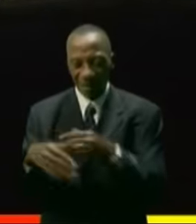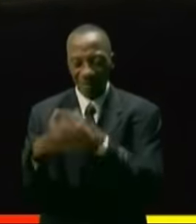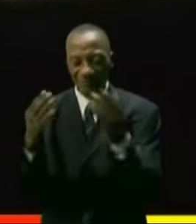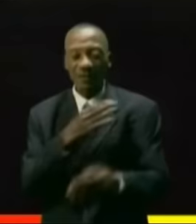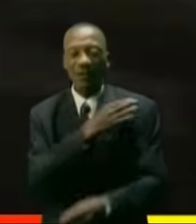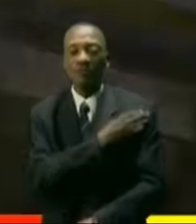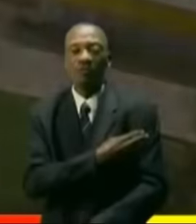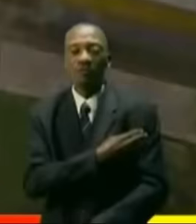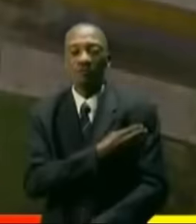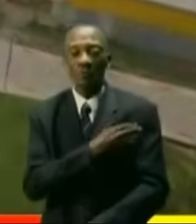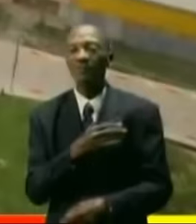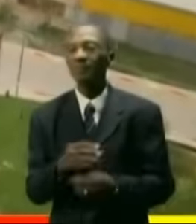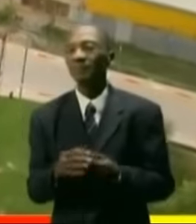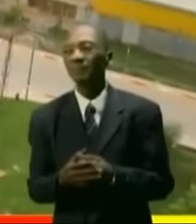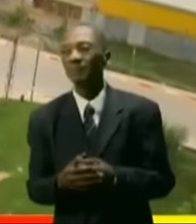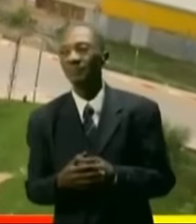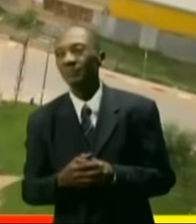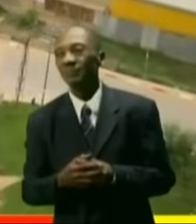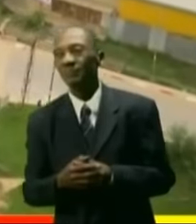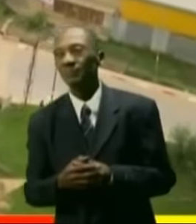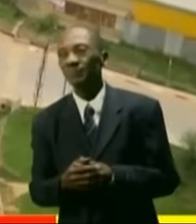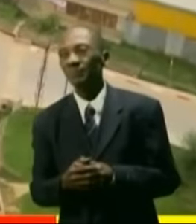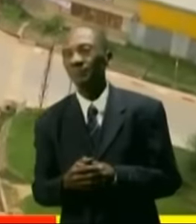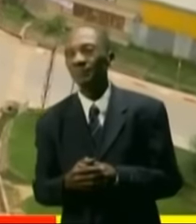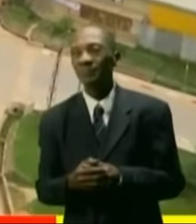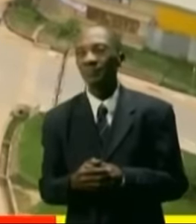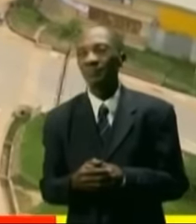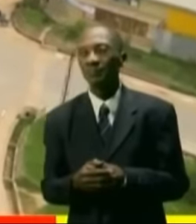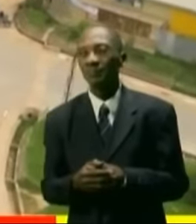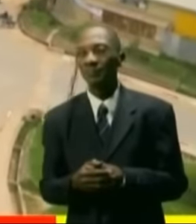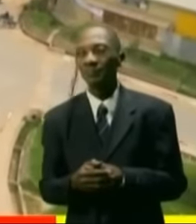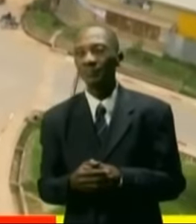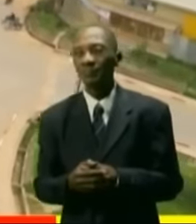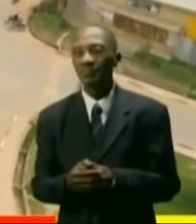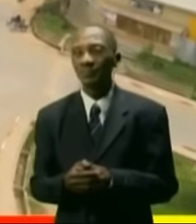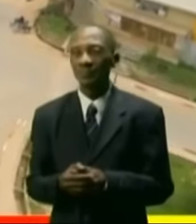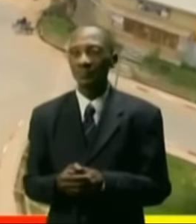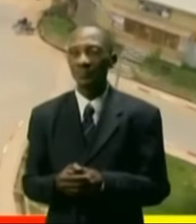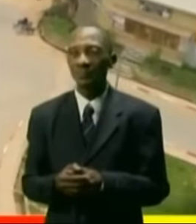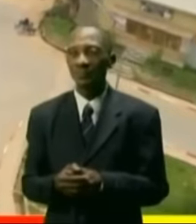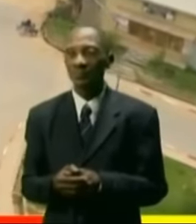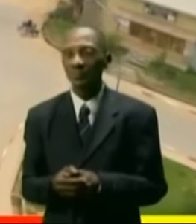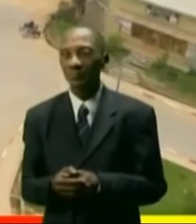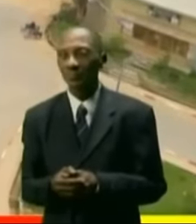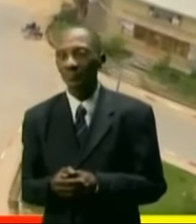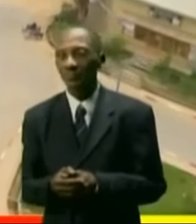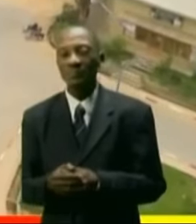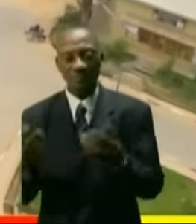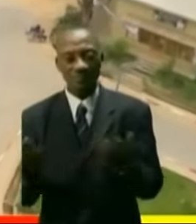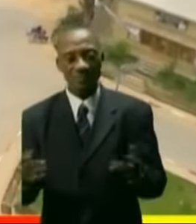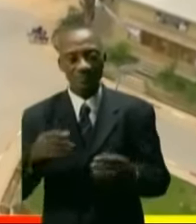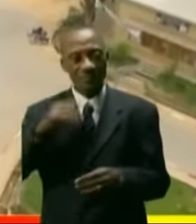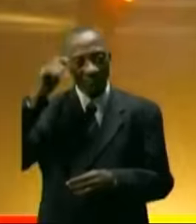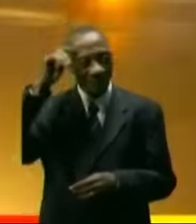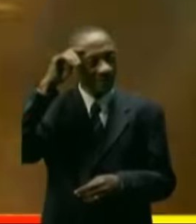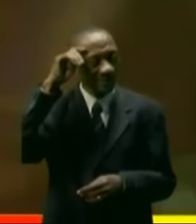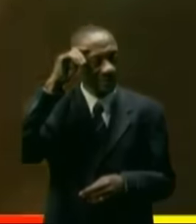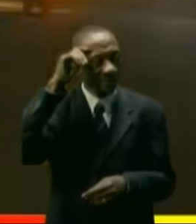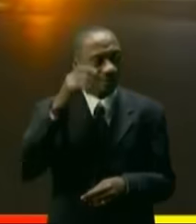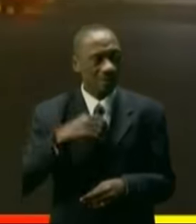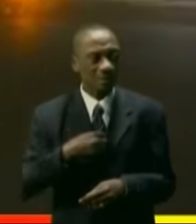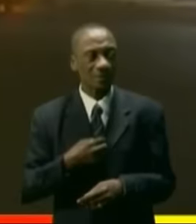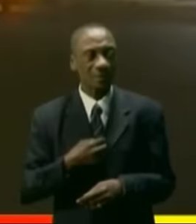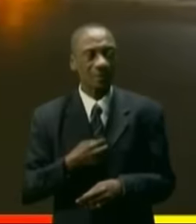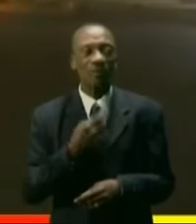même, le soleil se lève à l'est et se couche à l'ouest. En ville de Bounia, chef-lieu de la province de l'Ituri, la